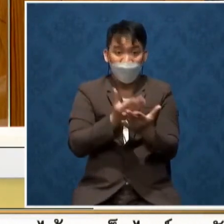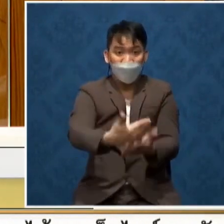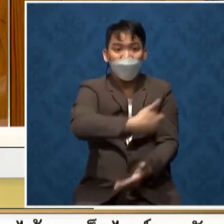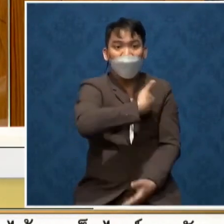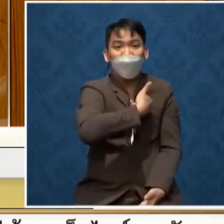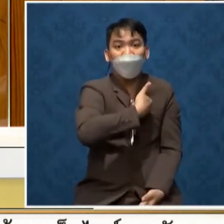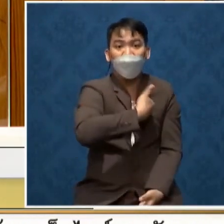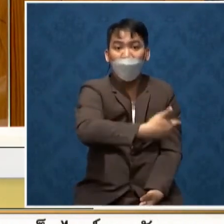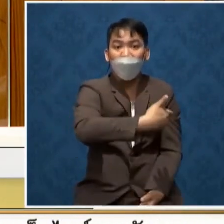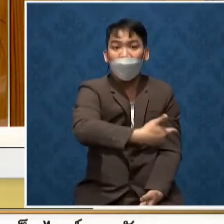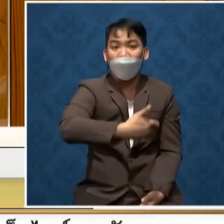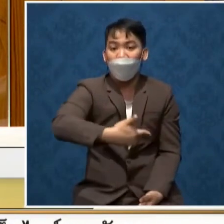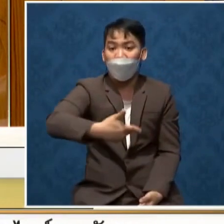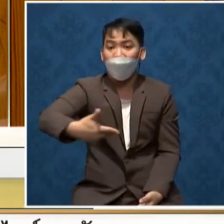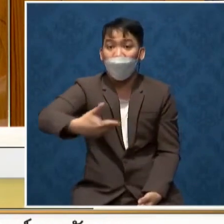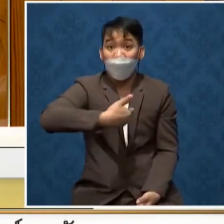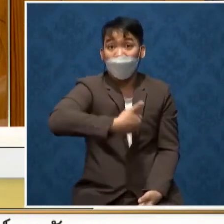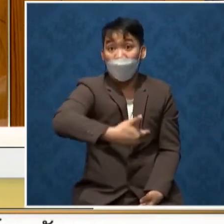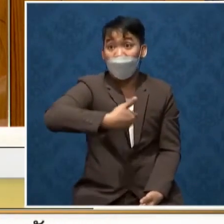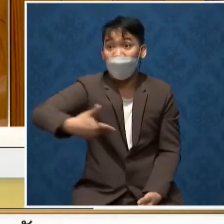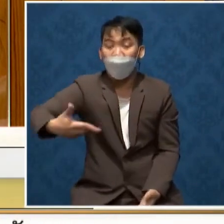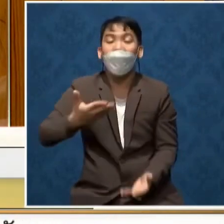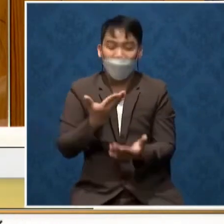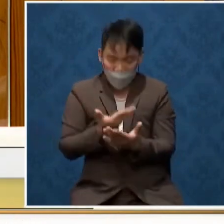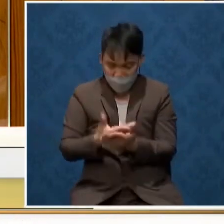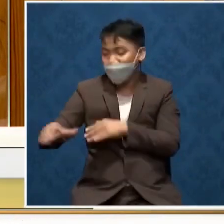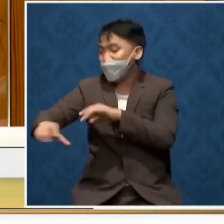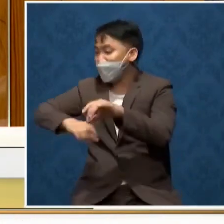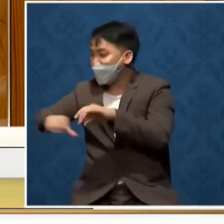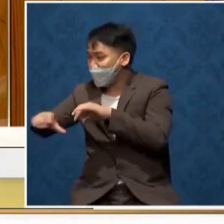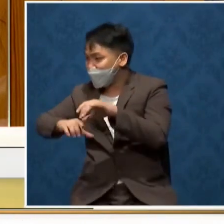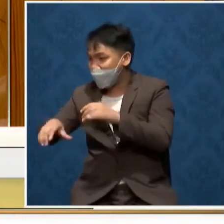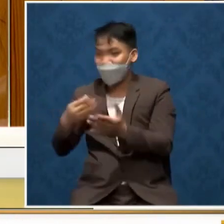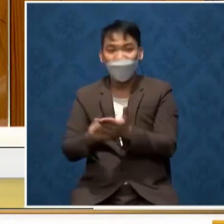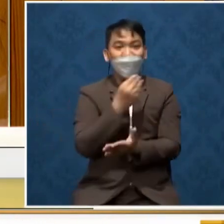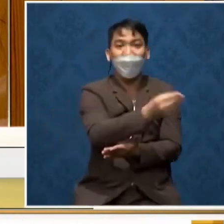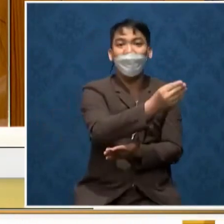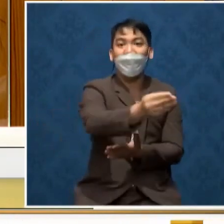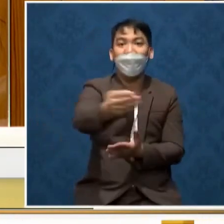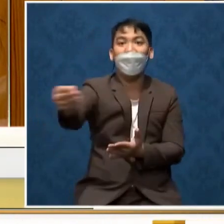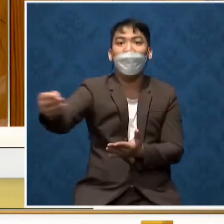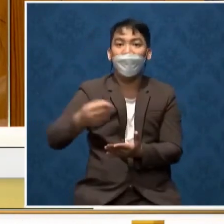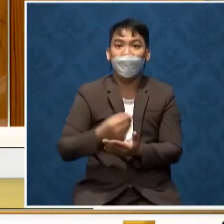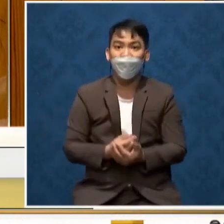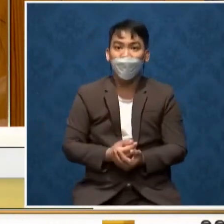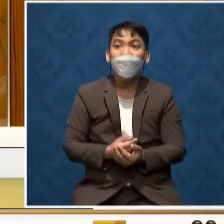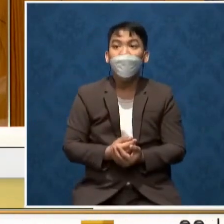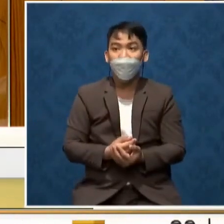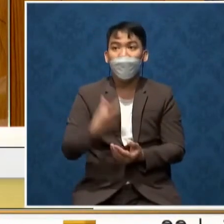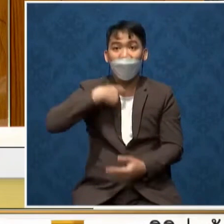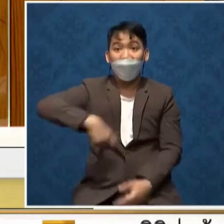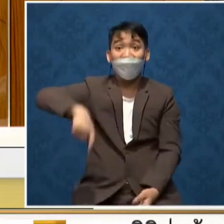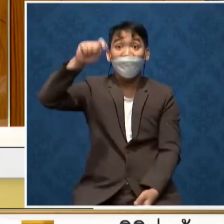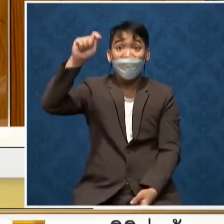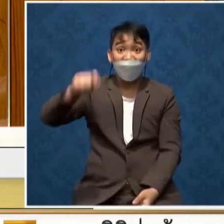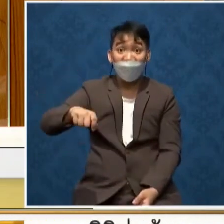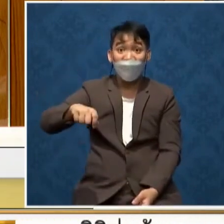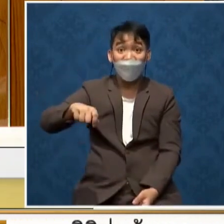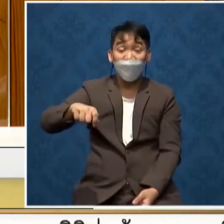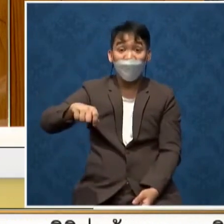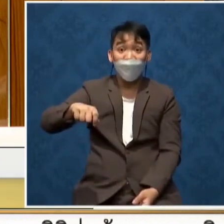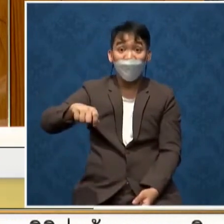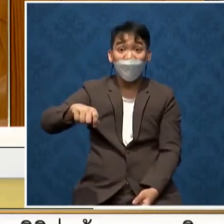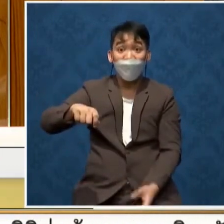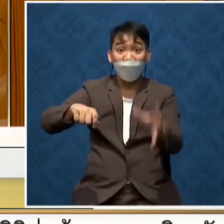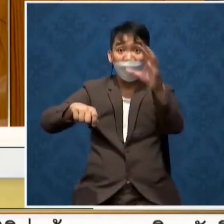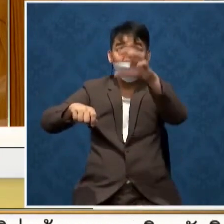งพอต่อการใช้จ่ายในการอำนวยประโยชน์อำนวยความยุติธรรมและเพื่อให้ศาลเกิดความอิสระในการบริการ